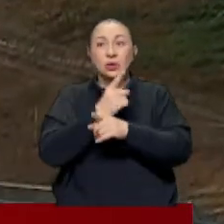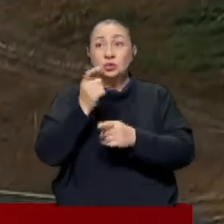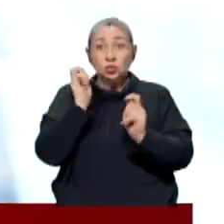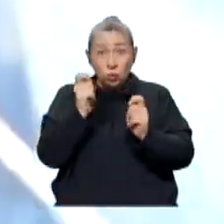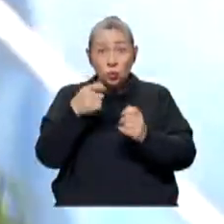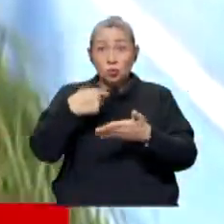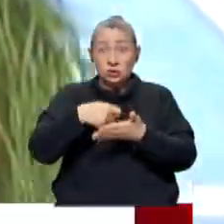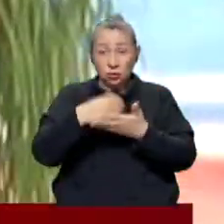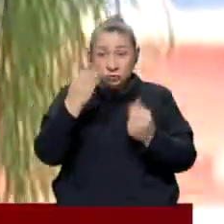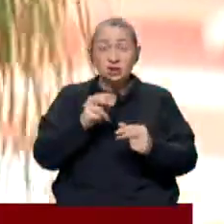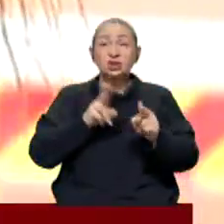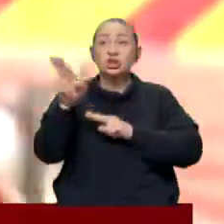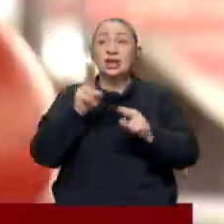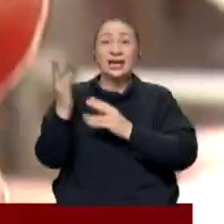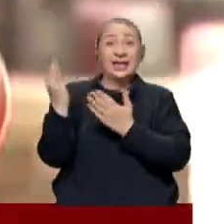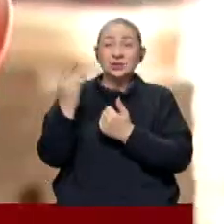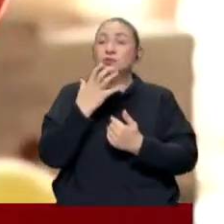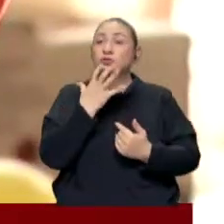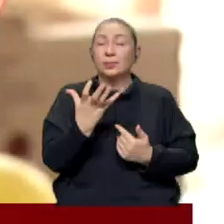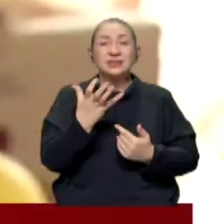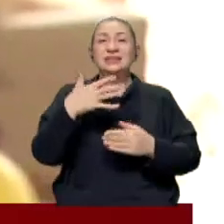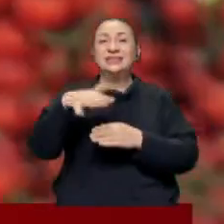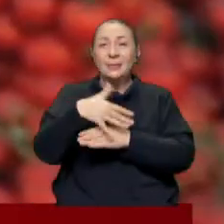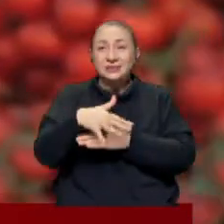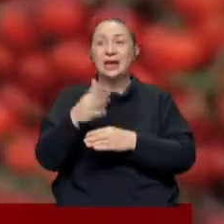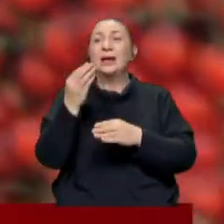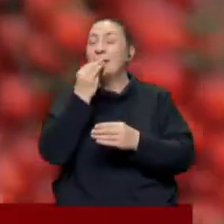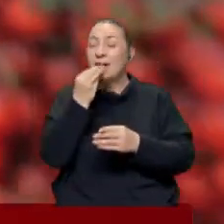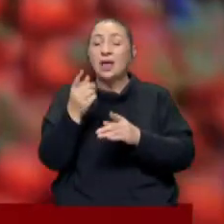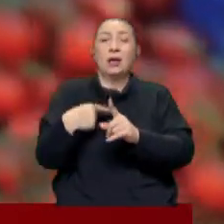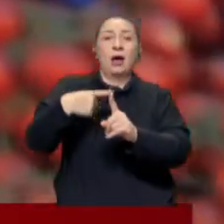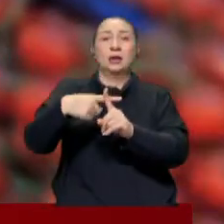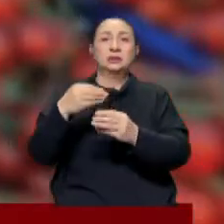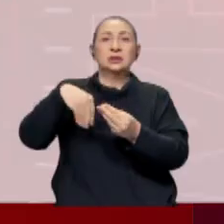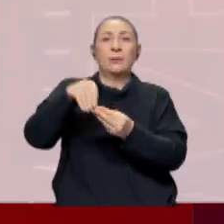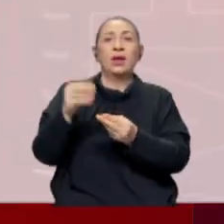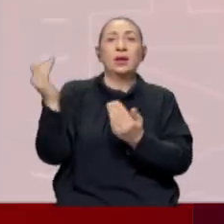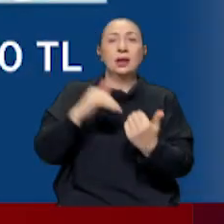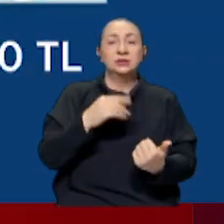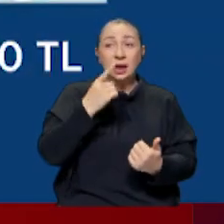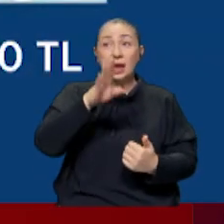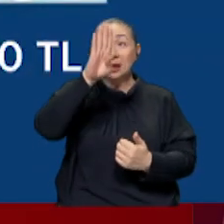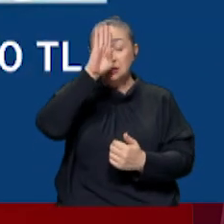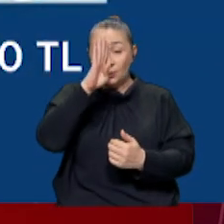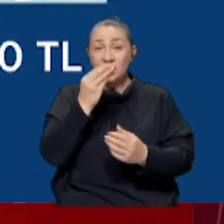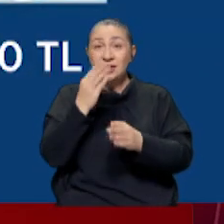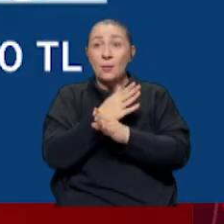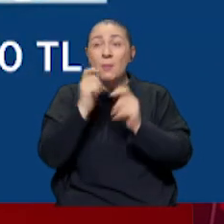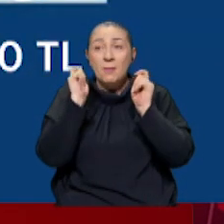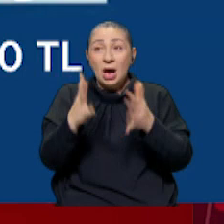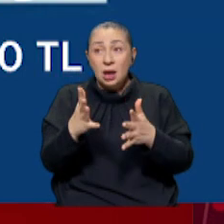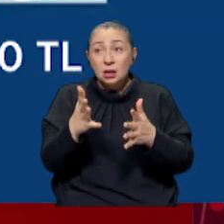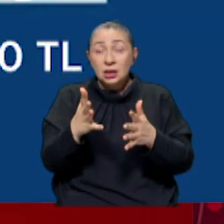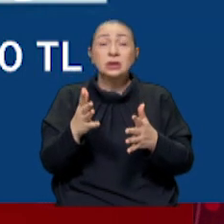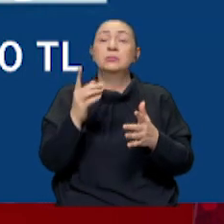ücretli olacaksa Çanakkale'den gelecek domatesin, sebzenin, gıdanın ek maliyetle gelmesi demek. Zaten İstanbul'a gıdanın gelişi